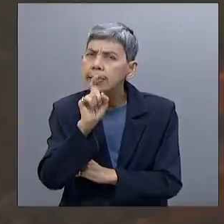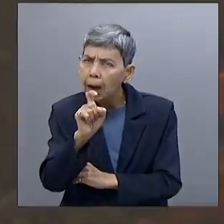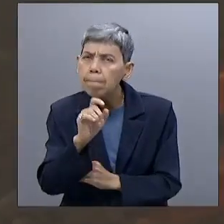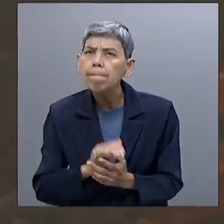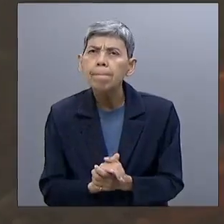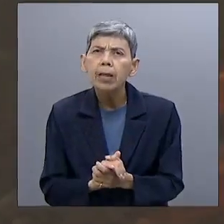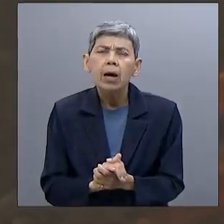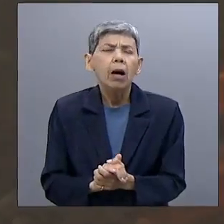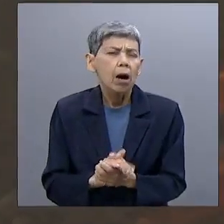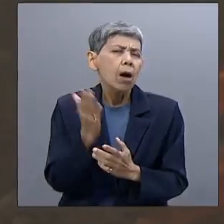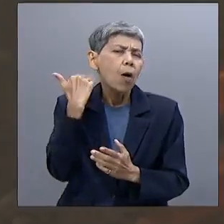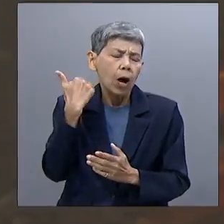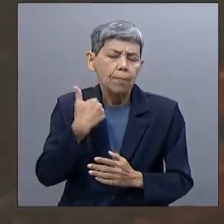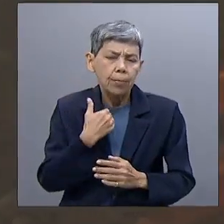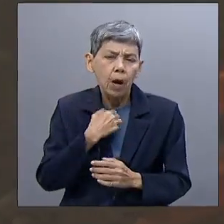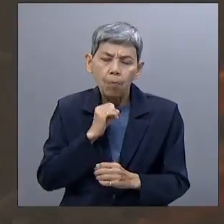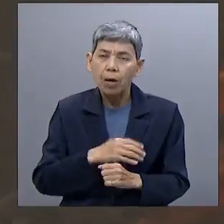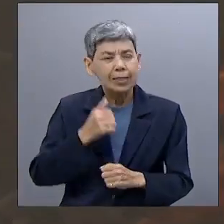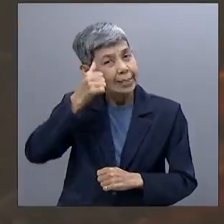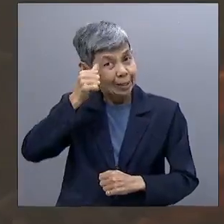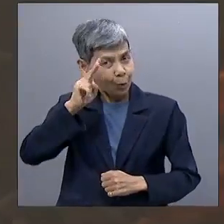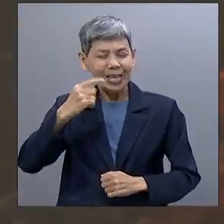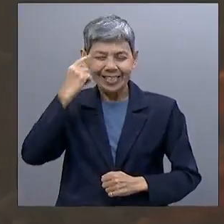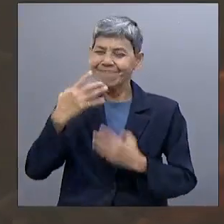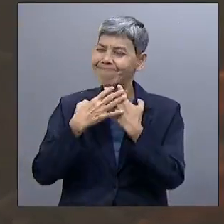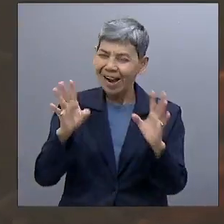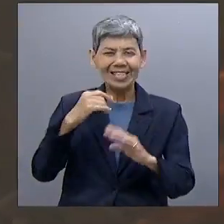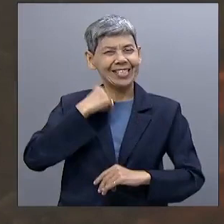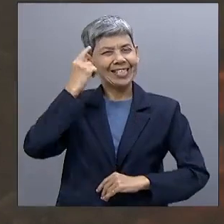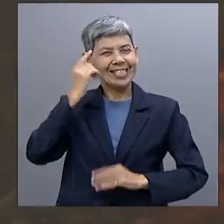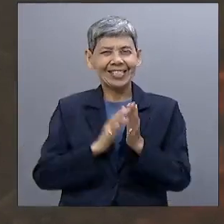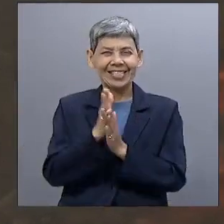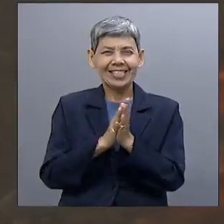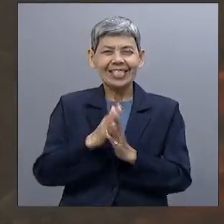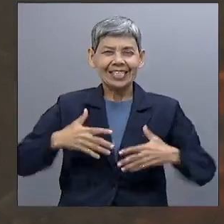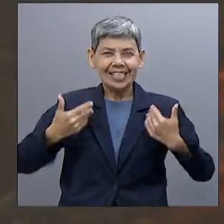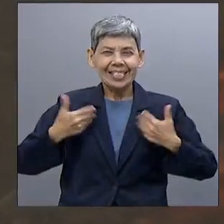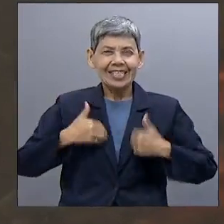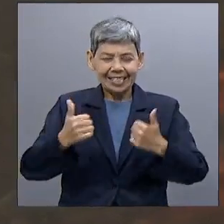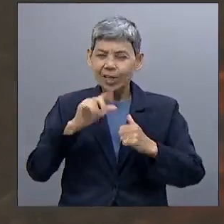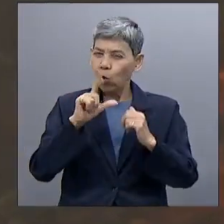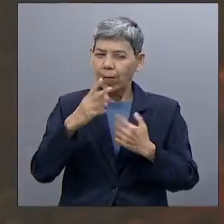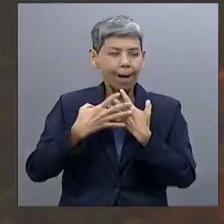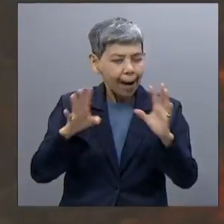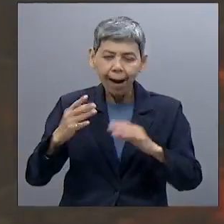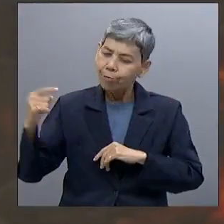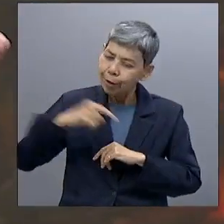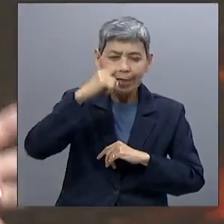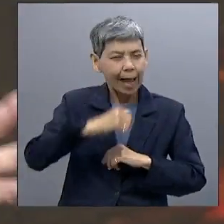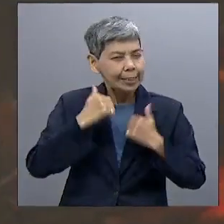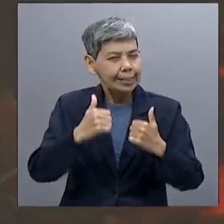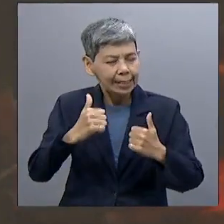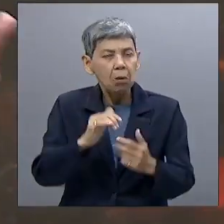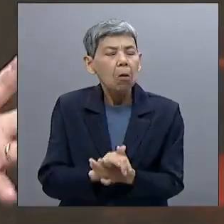าก่อนหน้านี้เนี่ยค่ะที่จะได้คำตอบมาว่า2วันนี้เราอาจจะได้เห็นตัวประกันคนไทย25คนเดินทางกลับมาเนี่ยส